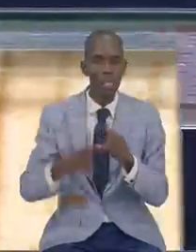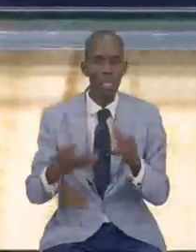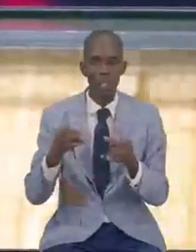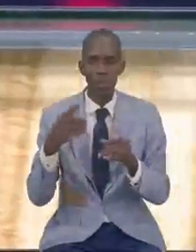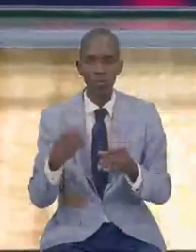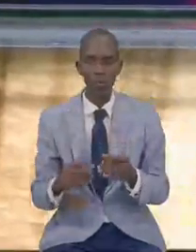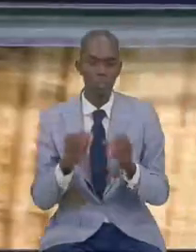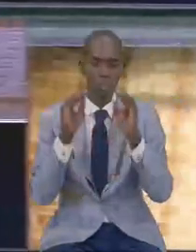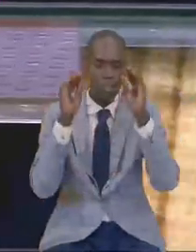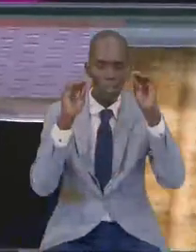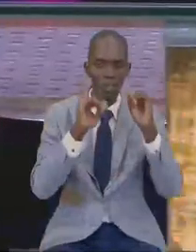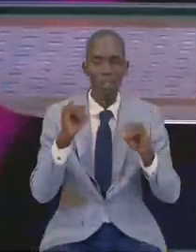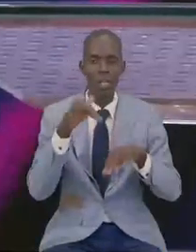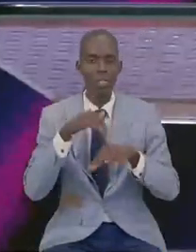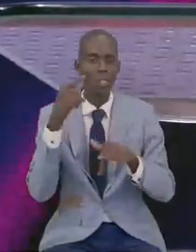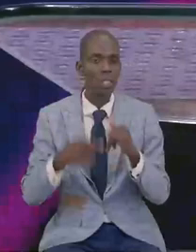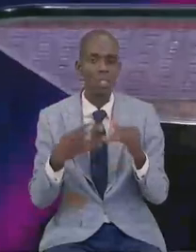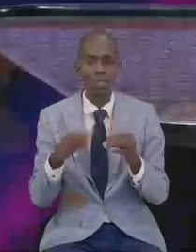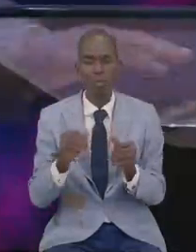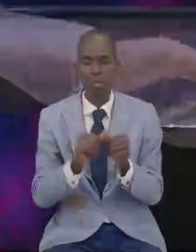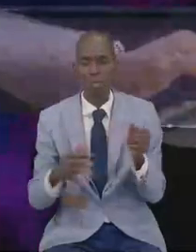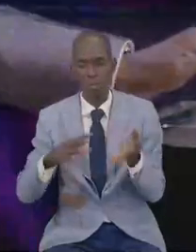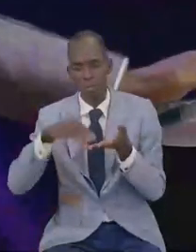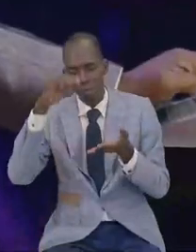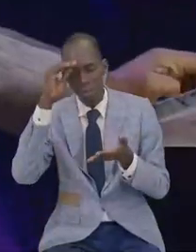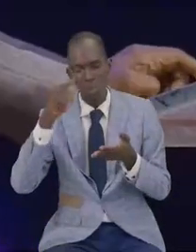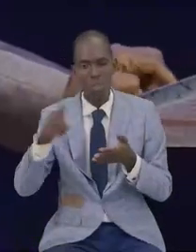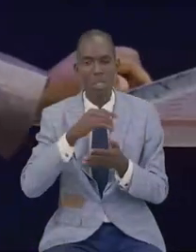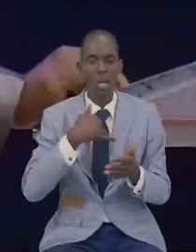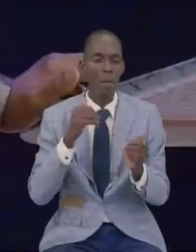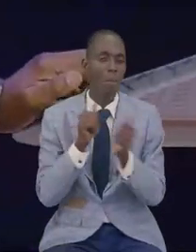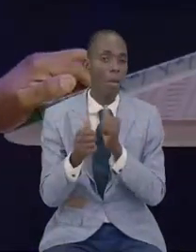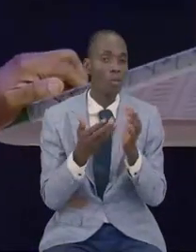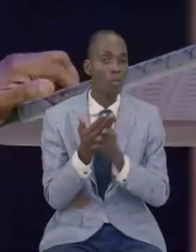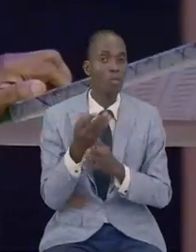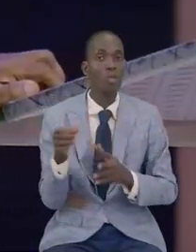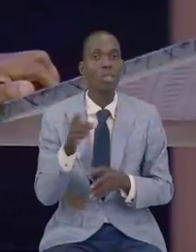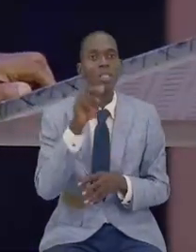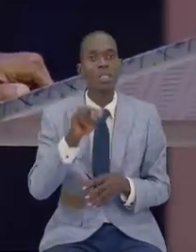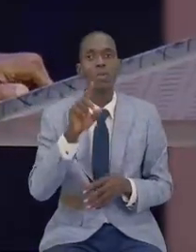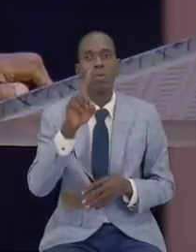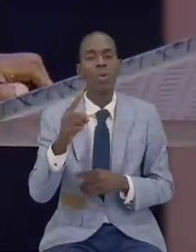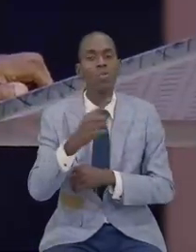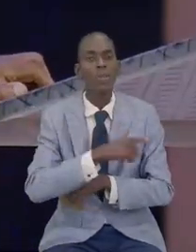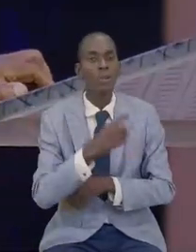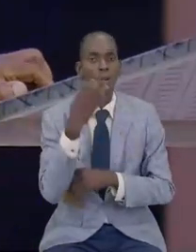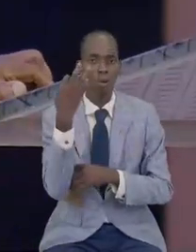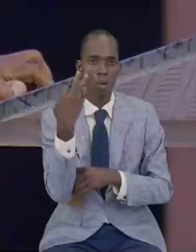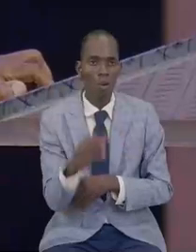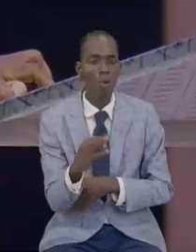leurs études, de tout ce qu'ils ont appris, alors ils ont besoin un